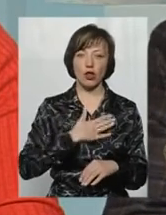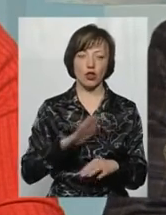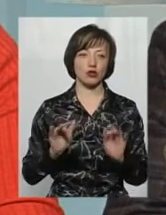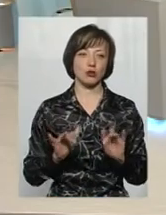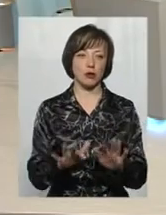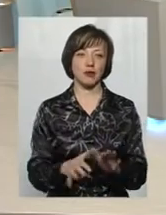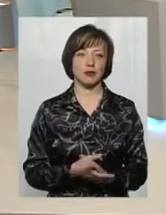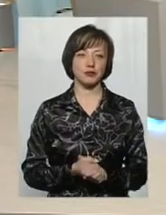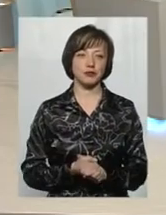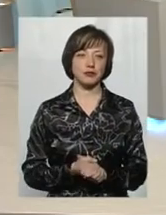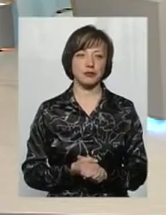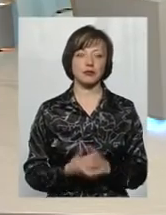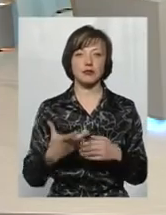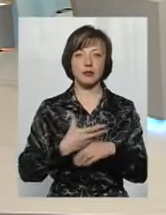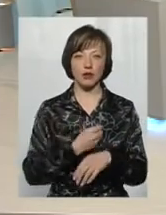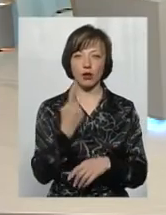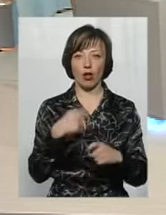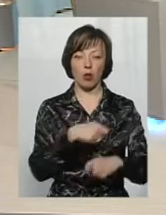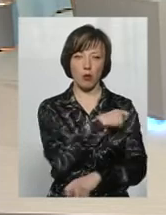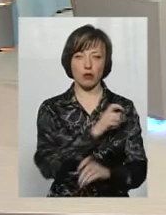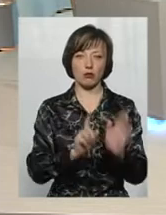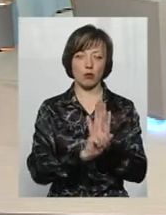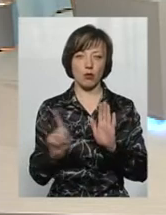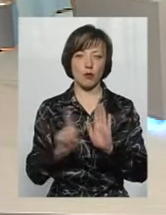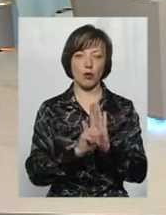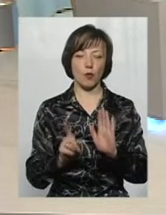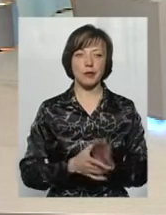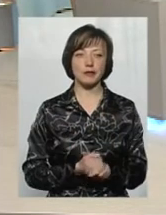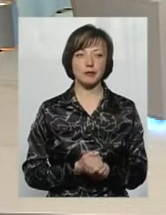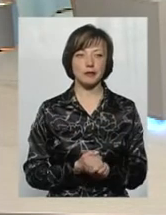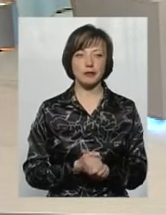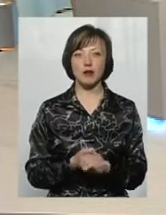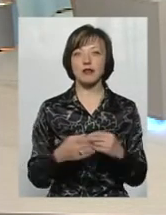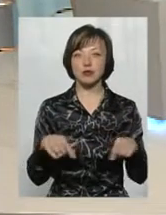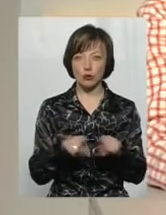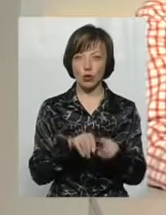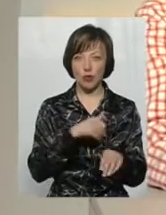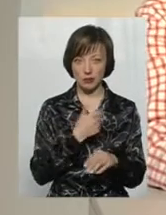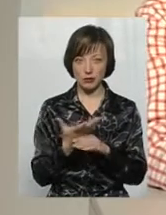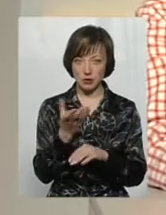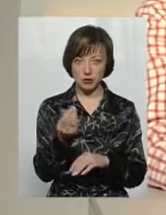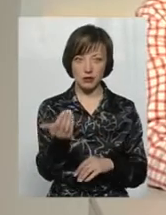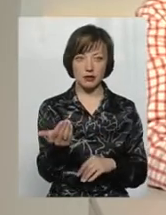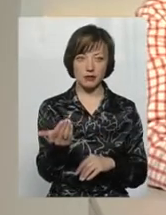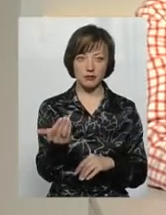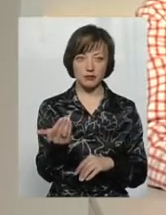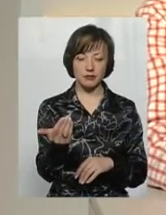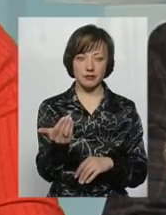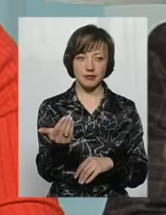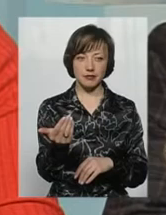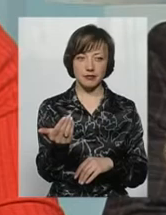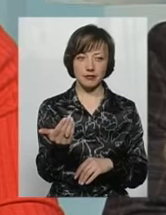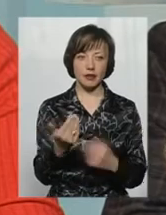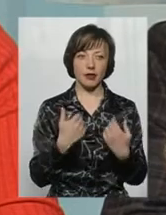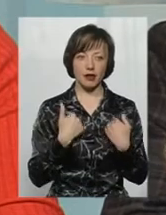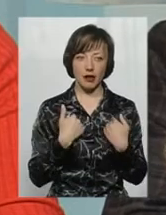справа. Нам повинні платити за кілометр пробігу. Але ж все одно ви хочете, щоб вам платили. Ну так